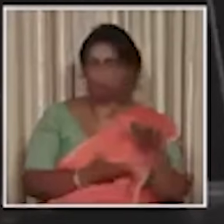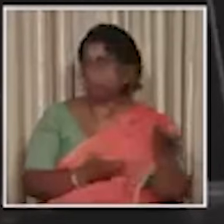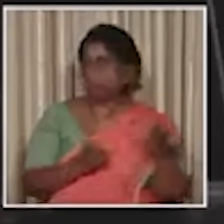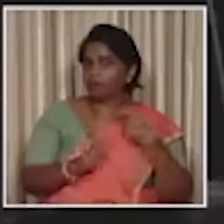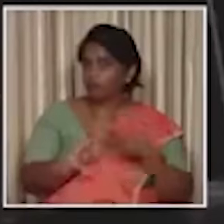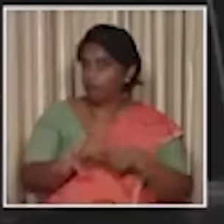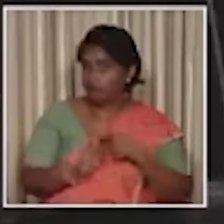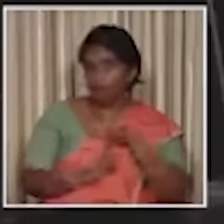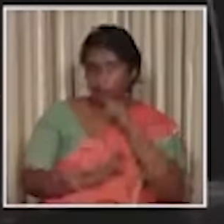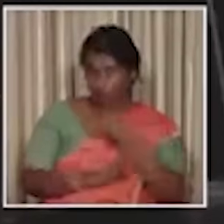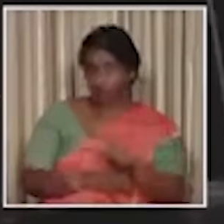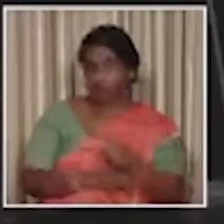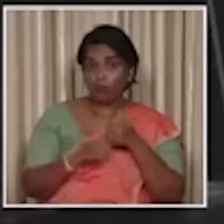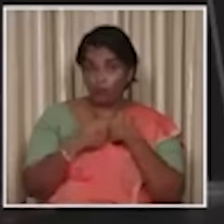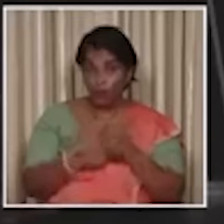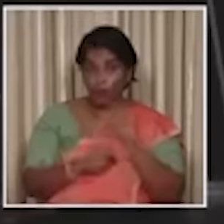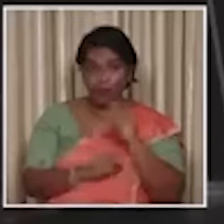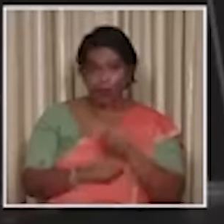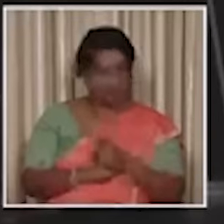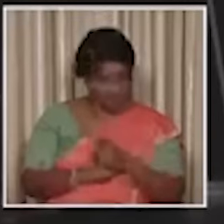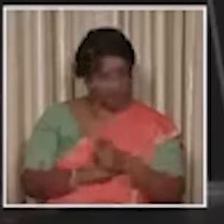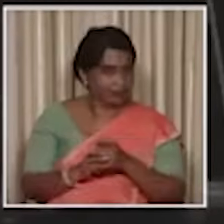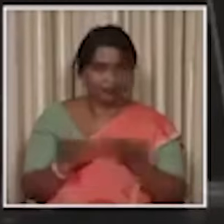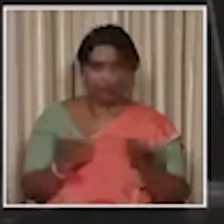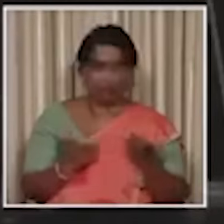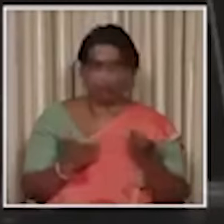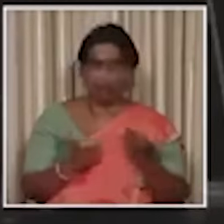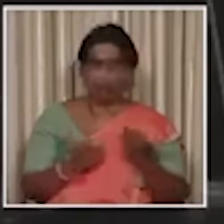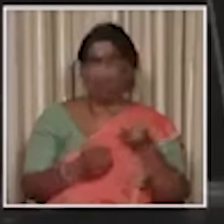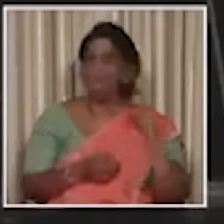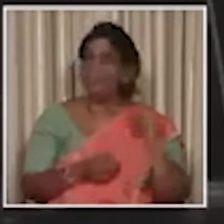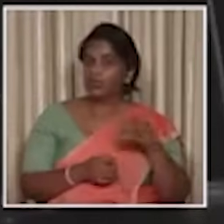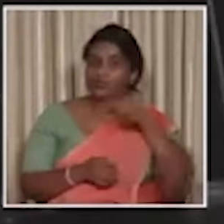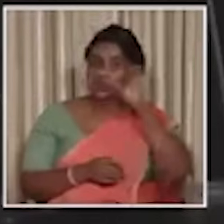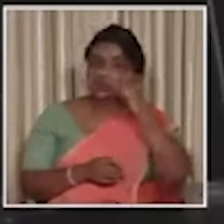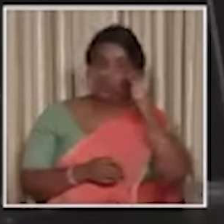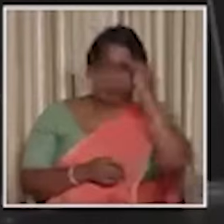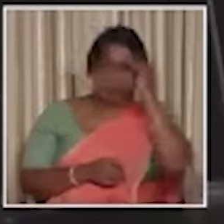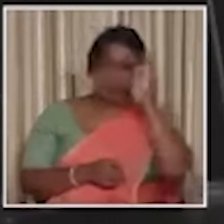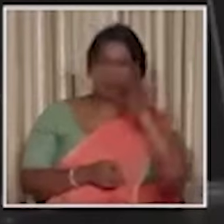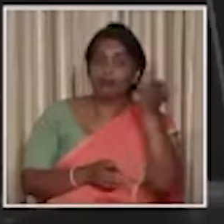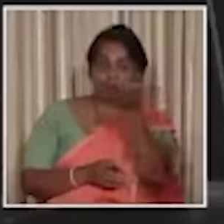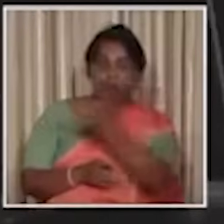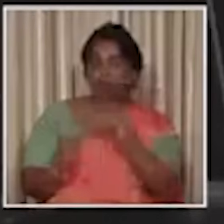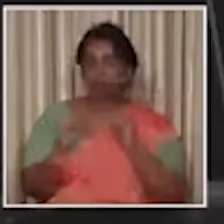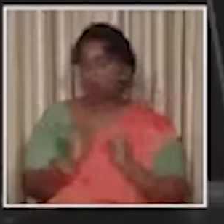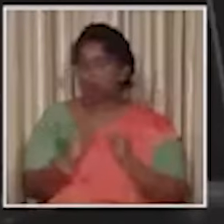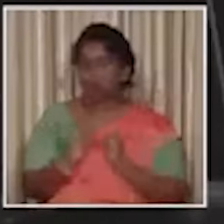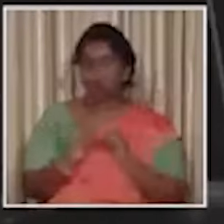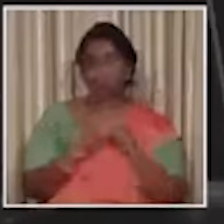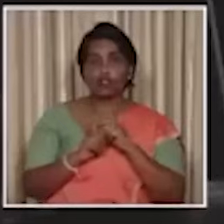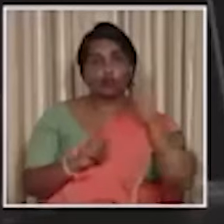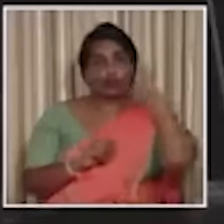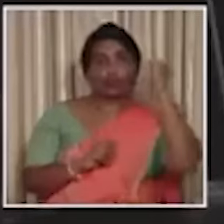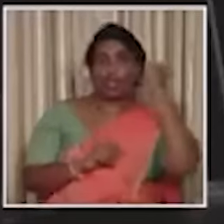இந்த நாட்டுக்கு இது ஒரு வெக்கமாக இல்லையா? எத்தனை சிங்கள தலைவர்கள் நீங்கள் ஆடையோடு இருக்கிறீர்கள்? நீங்கள் உங்களுடைய துட்டகாமினியை நினைத்து பாருங்கள், அல்லது